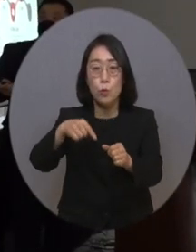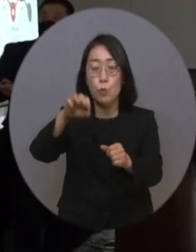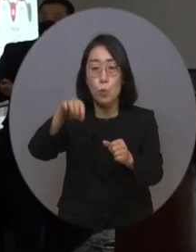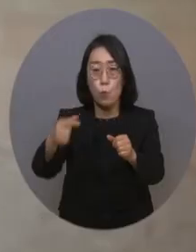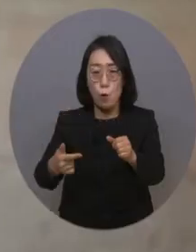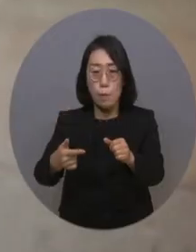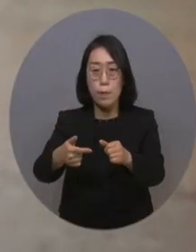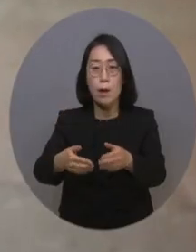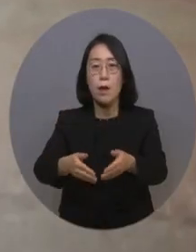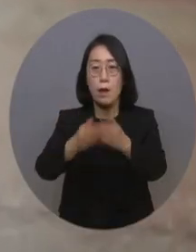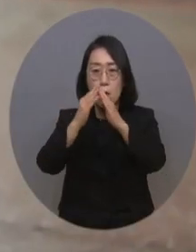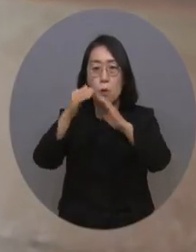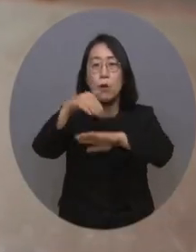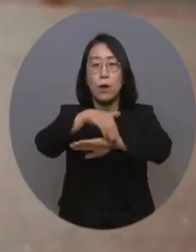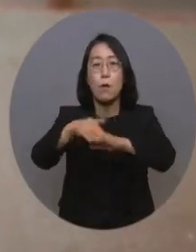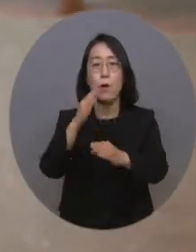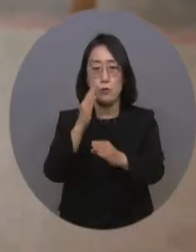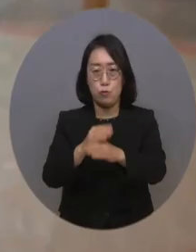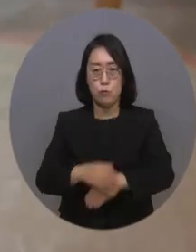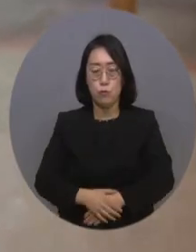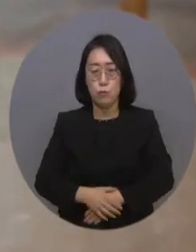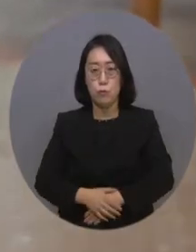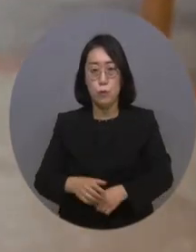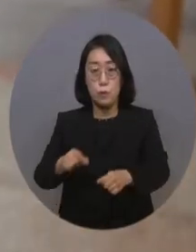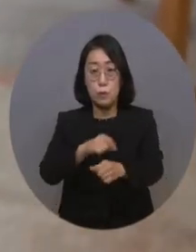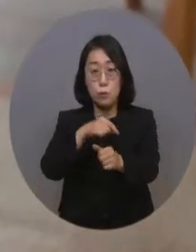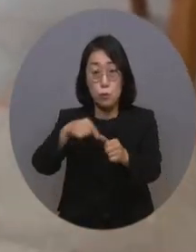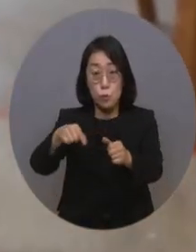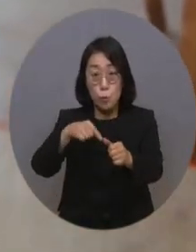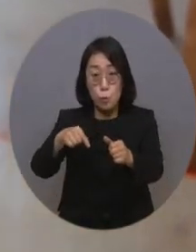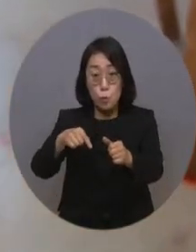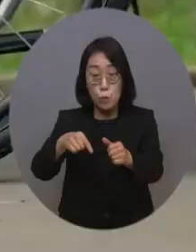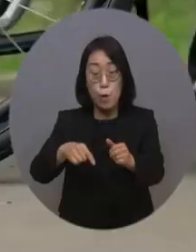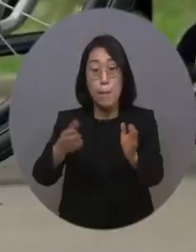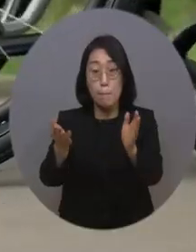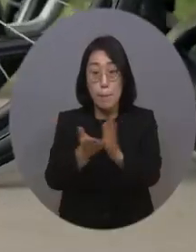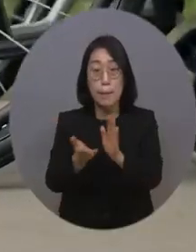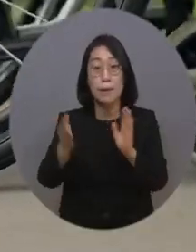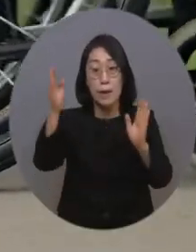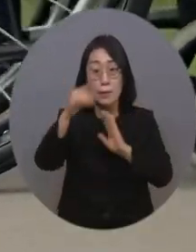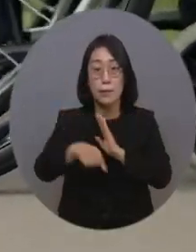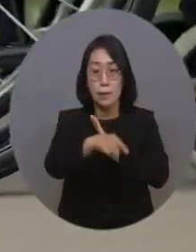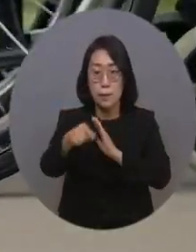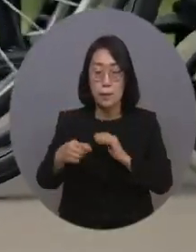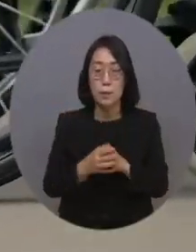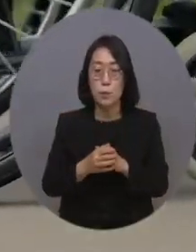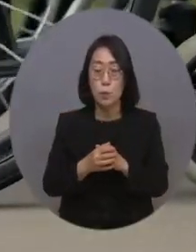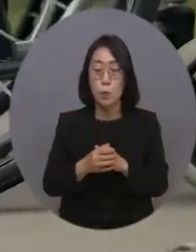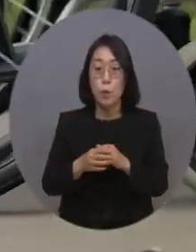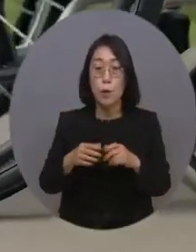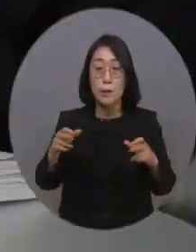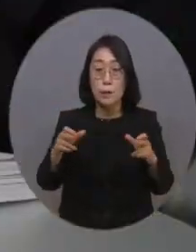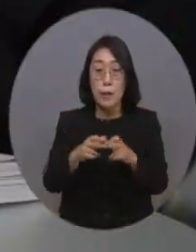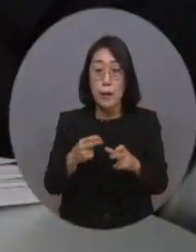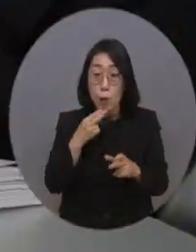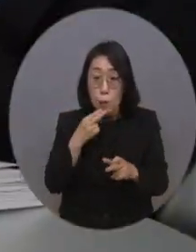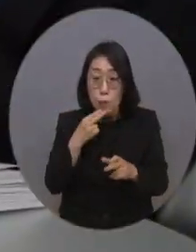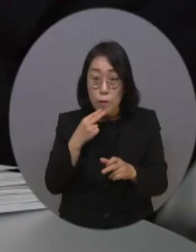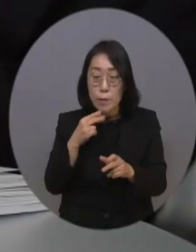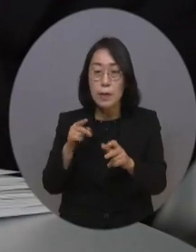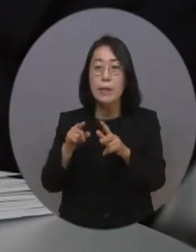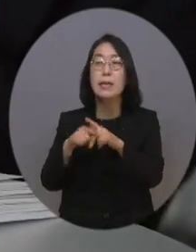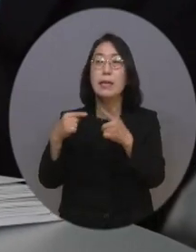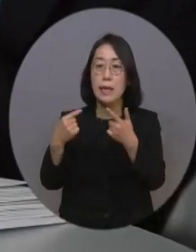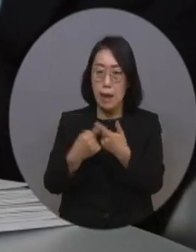있습니다. 특수교육원은 특수교육 대상 학생의 체험 수련 활동과 일반 학생의 장애 이해 및 체험 활동, 특수교육